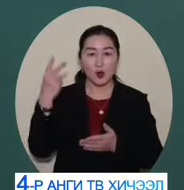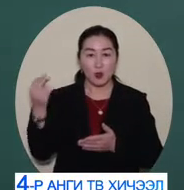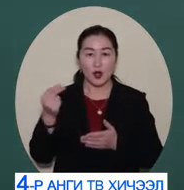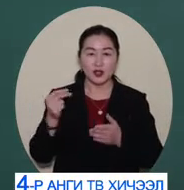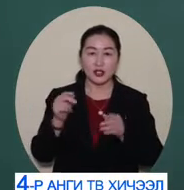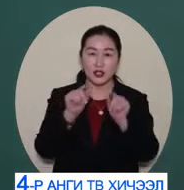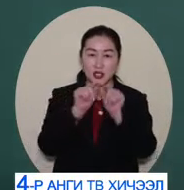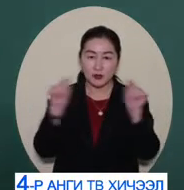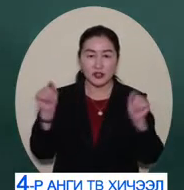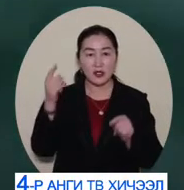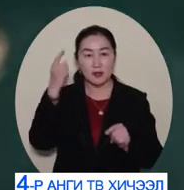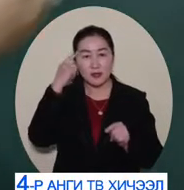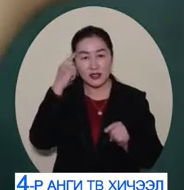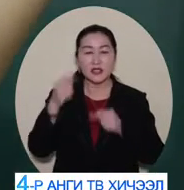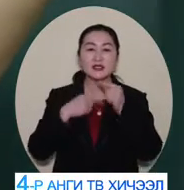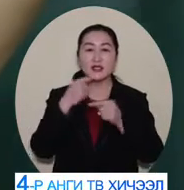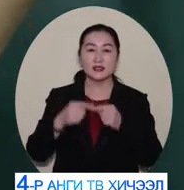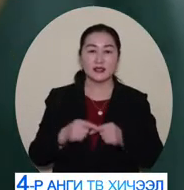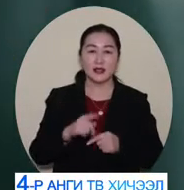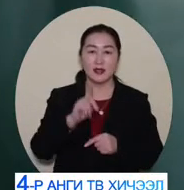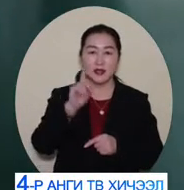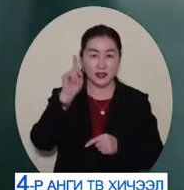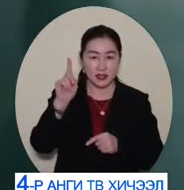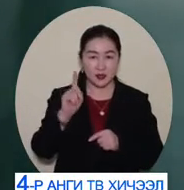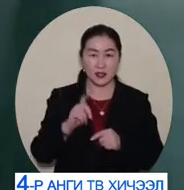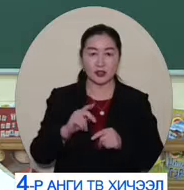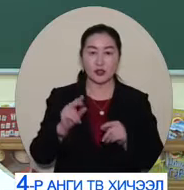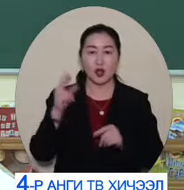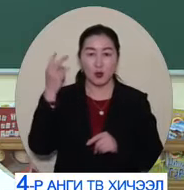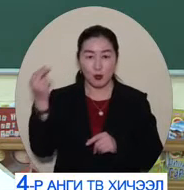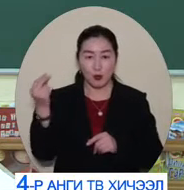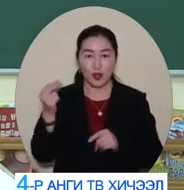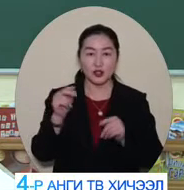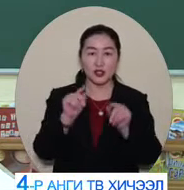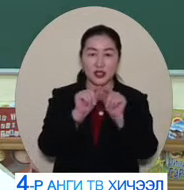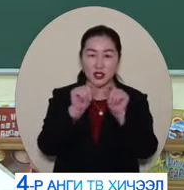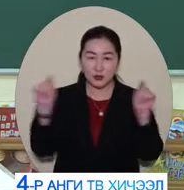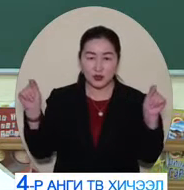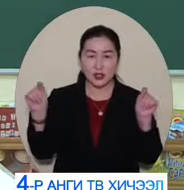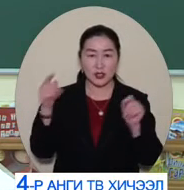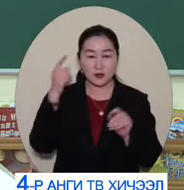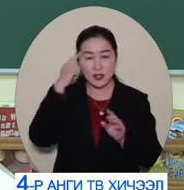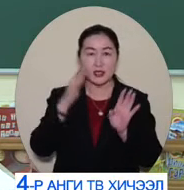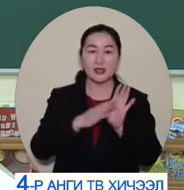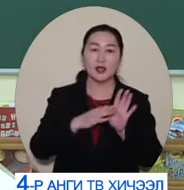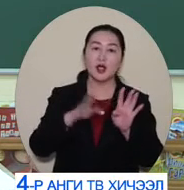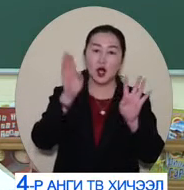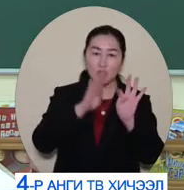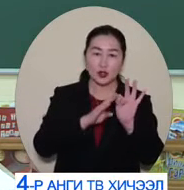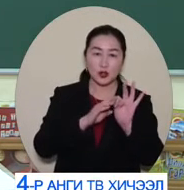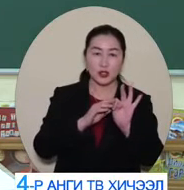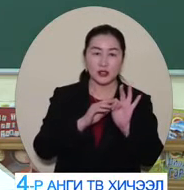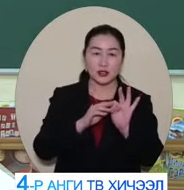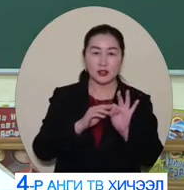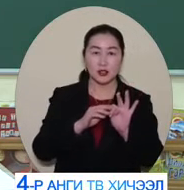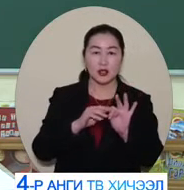зүйлсийнхээ бодит хэмжээг нь мэдээ гэж ярилцлаа. За нэгдүгээрт нь бодит хэмжээг нь мэдээ. Аа